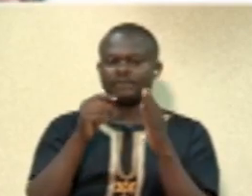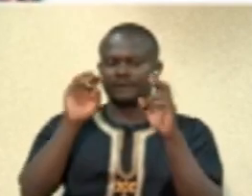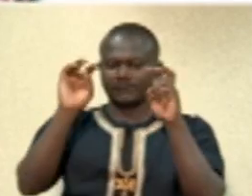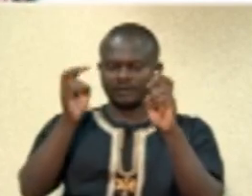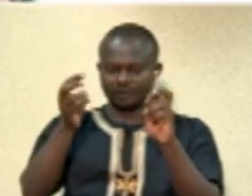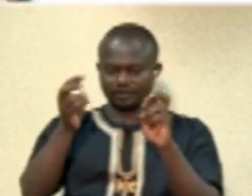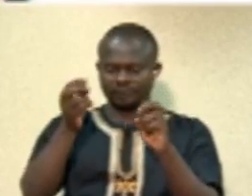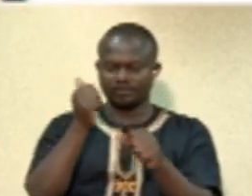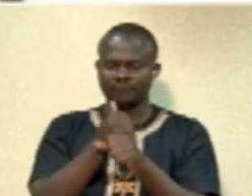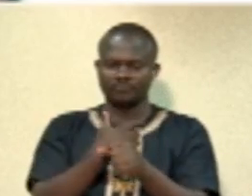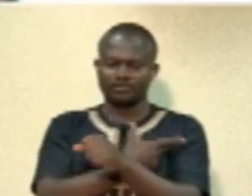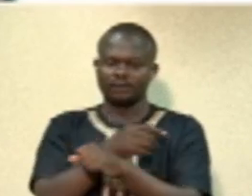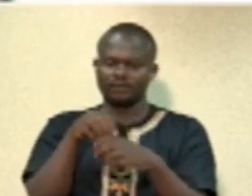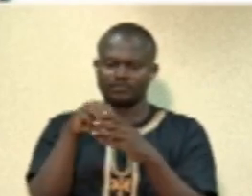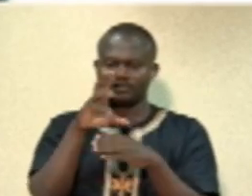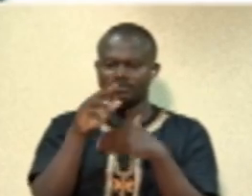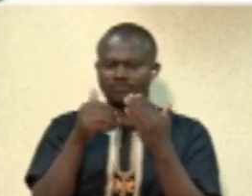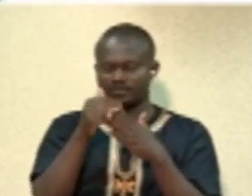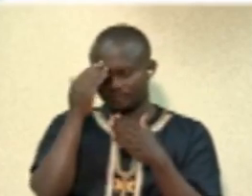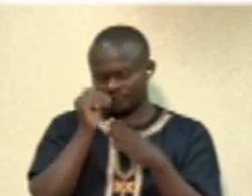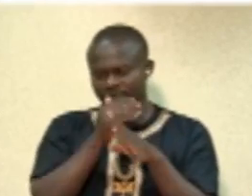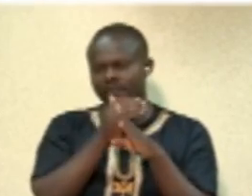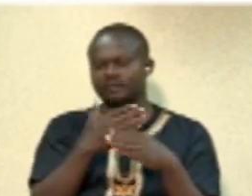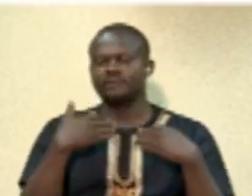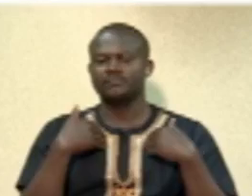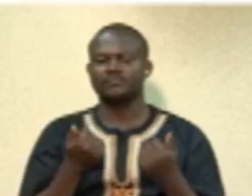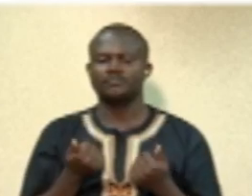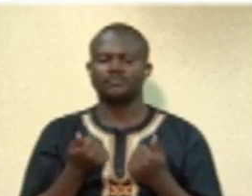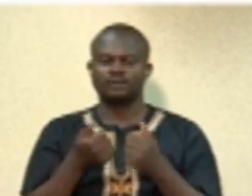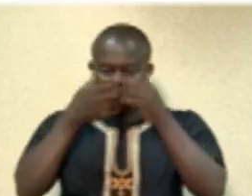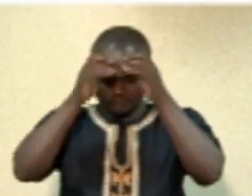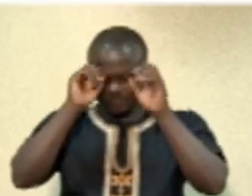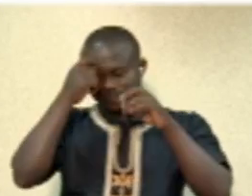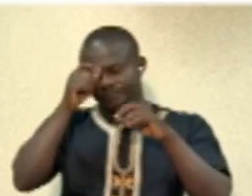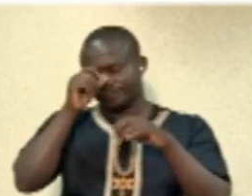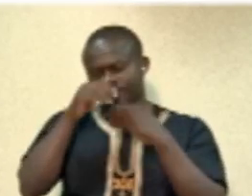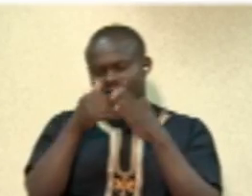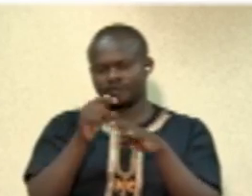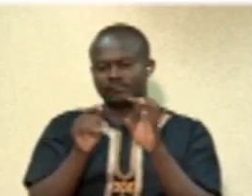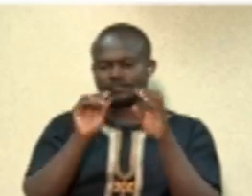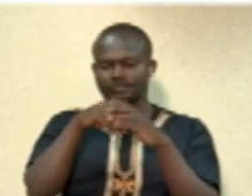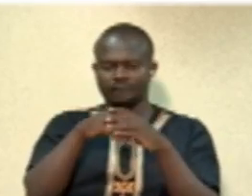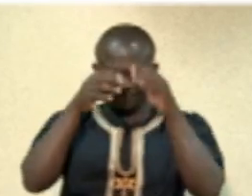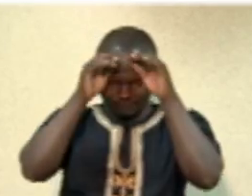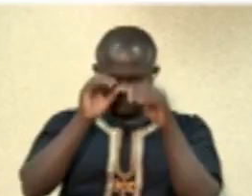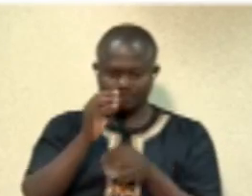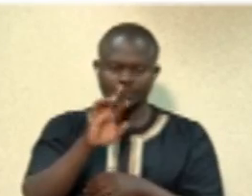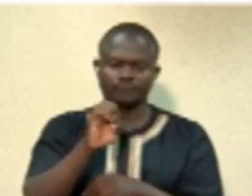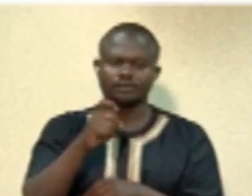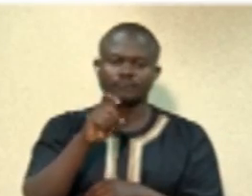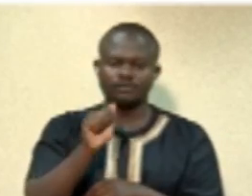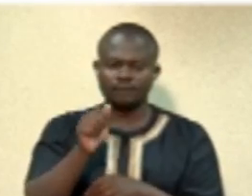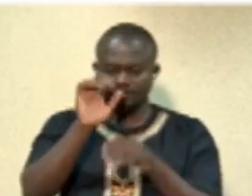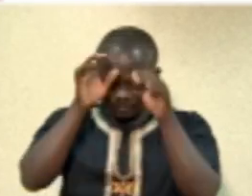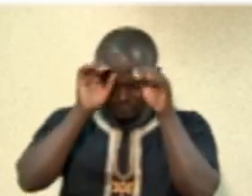igira iti ikorwa ry'inkingo muri Afurika mu rwego rwo kurinda ubuzima. Uretse Perezida Paul KAGAME yanitabiriwe na Perezida Félix Antoine Tshisekedi